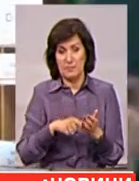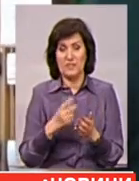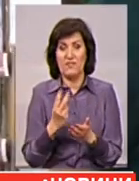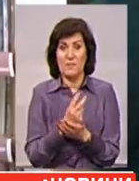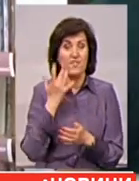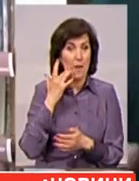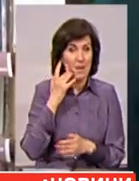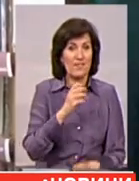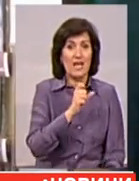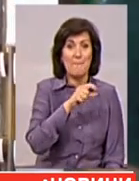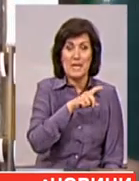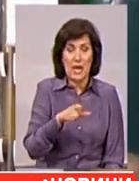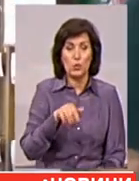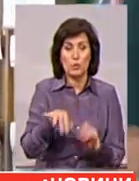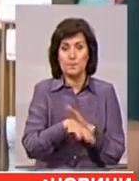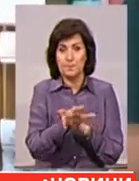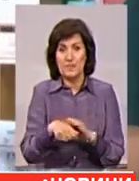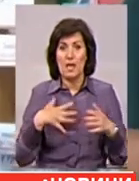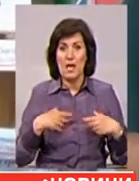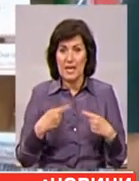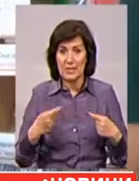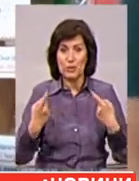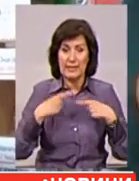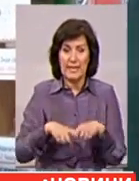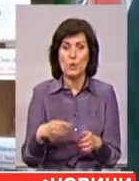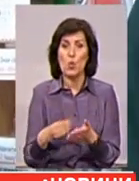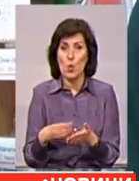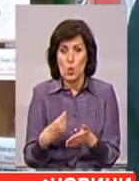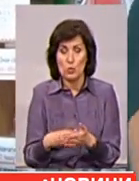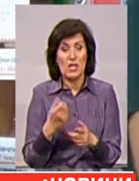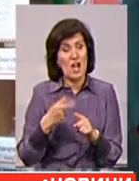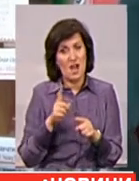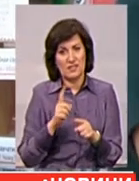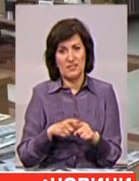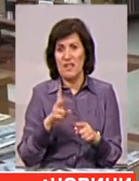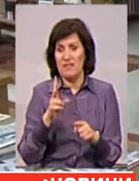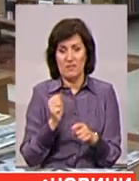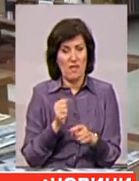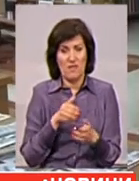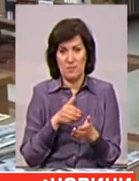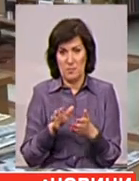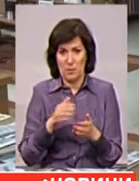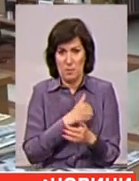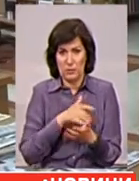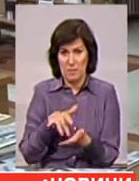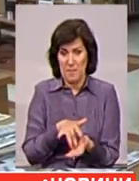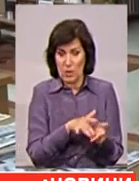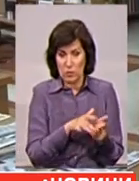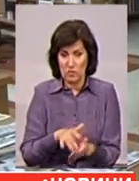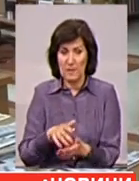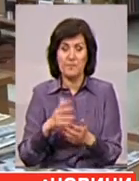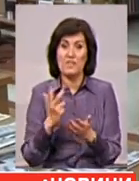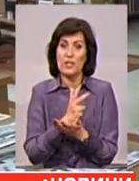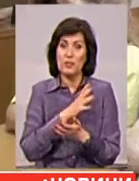В Америці та в Еміратах у хлопця викрадали речі, техніку, гроші. Та це не відбило бажання мандрувати. Він тричі був на